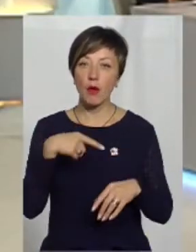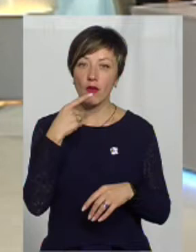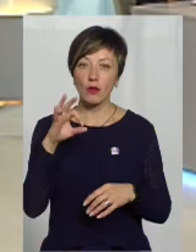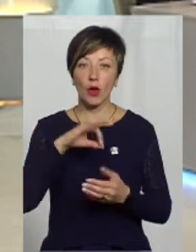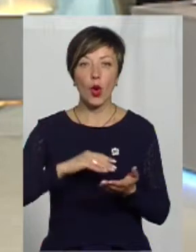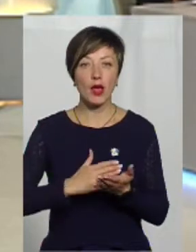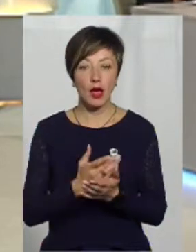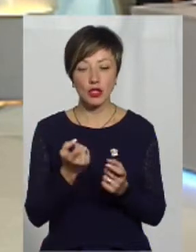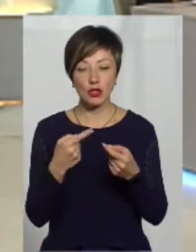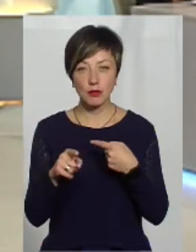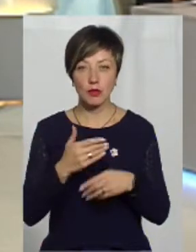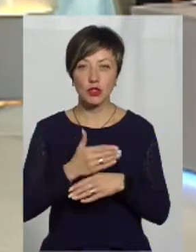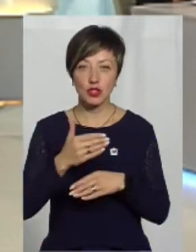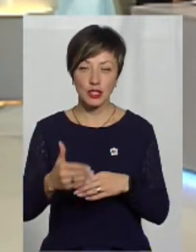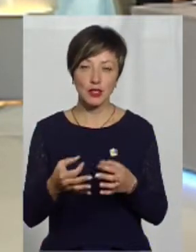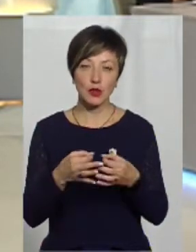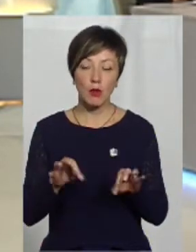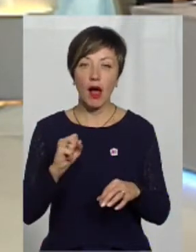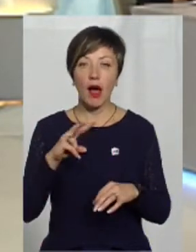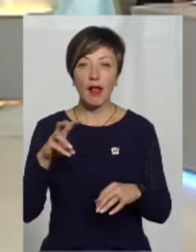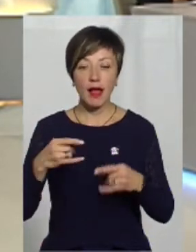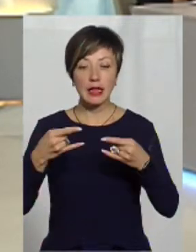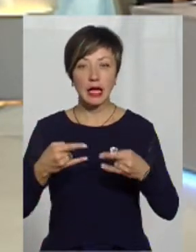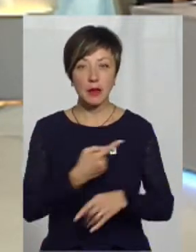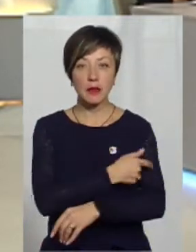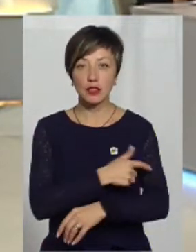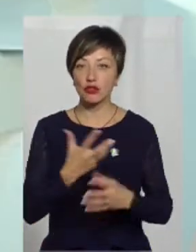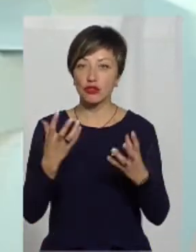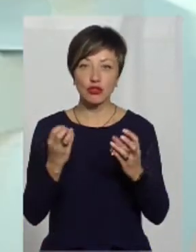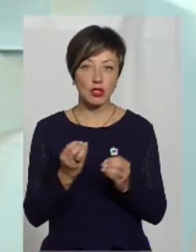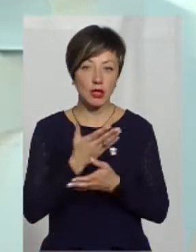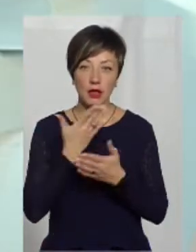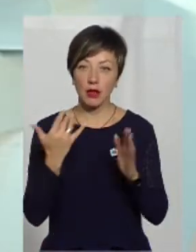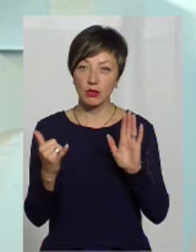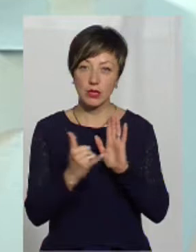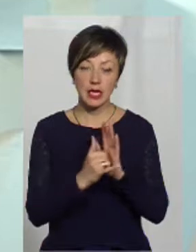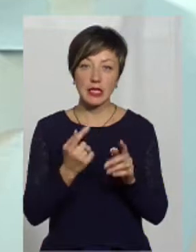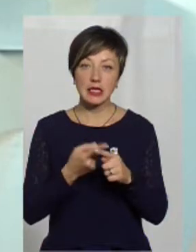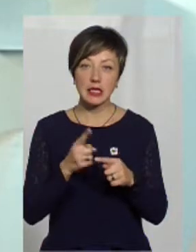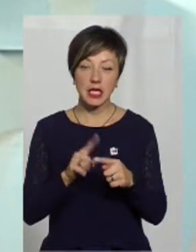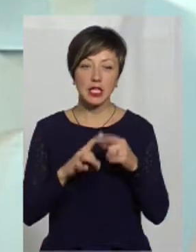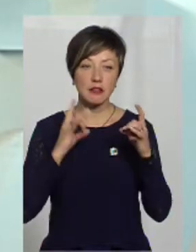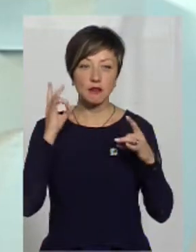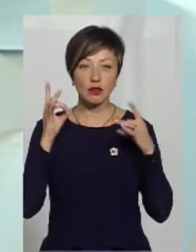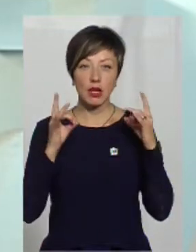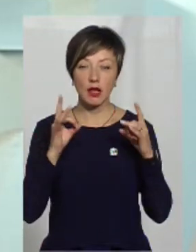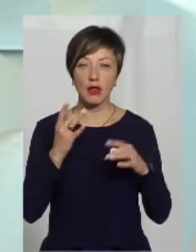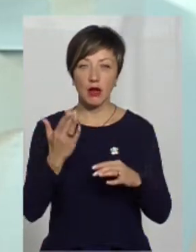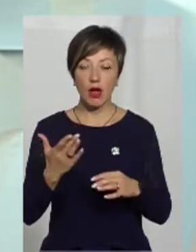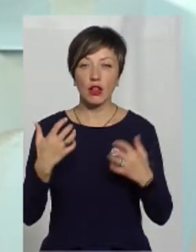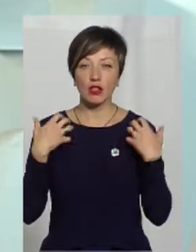Так, це вже трішки пізніше. Доступність. Але телемедицини ми ще не поставили. От це і звучало в Якова